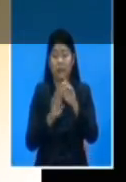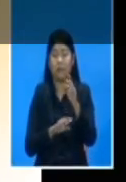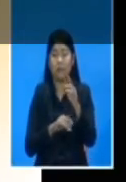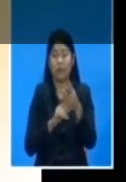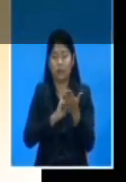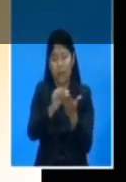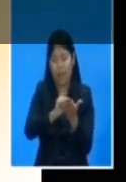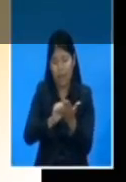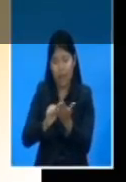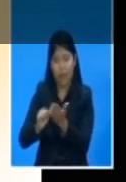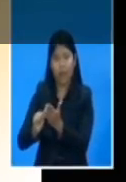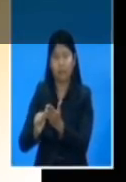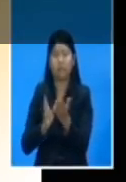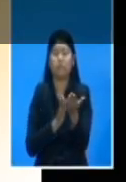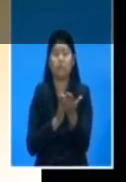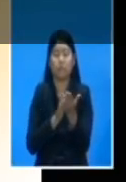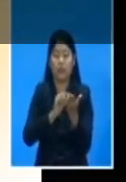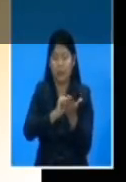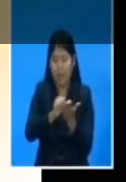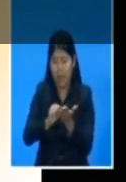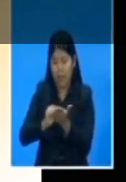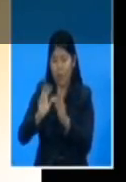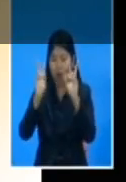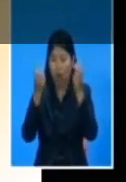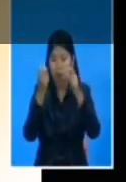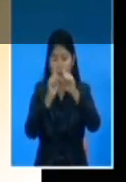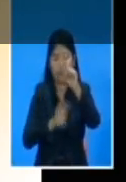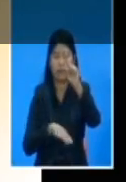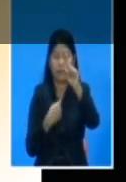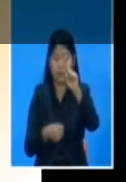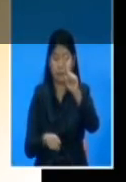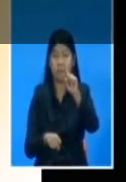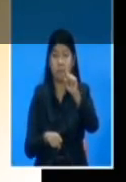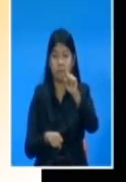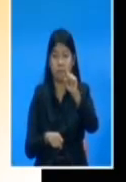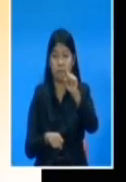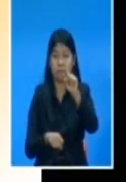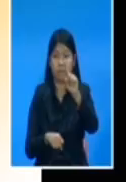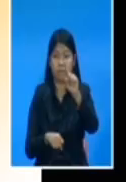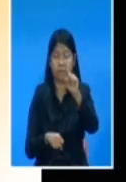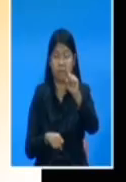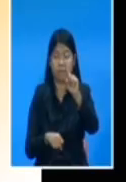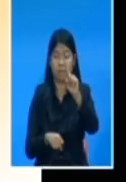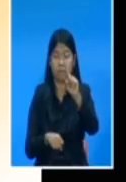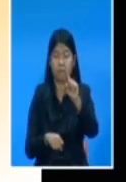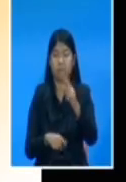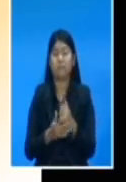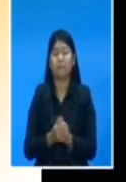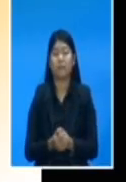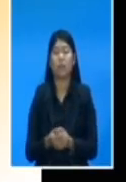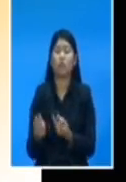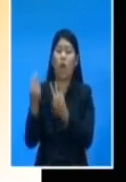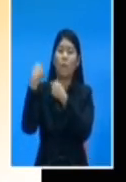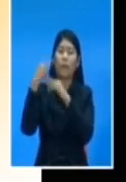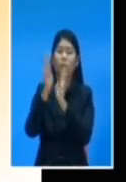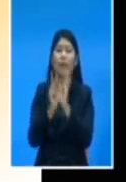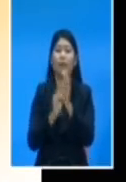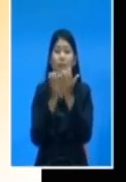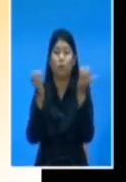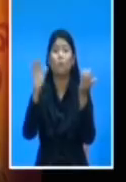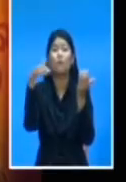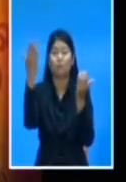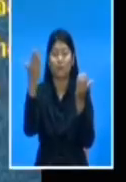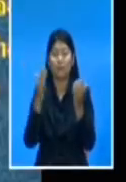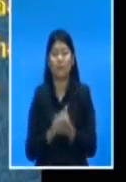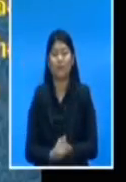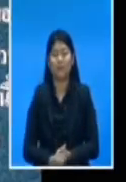ทำการปฏิรูปประเทศใน10ประเด็นขออนุญาตไปที่รัฐธรรมนูญอีกนิดนึงครับท่